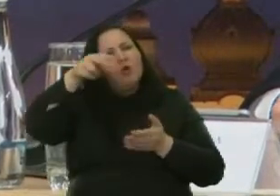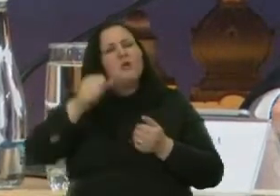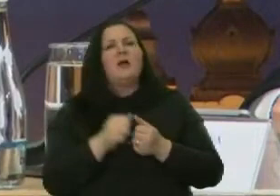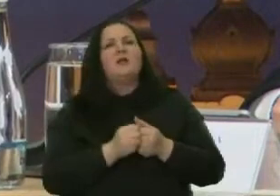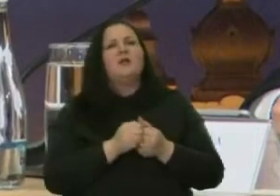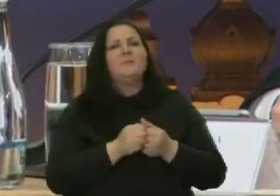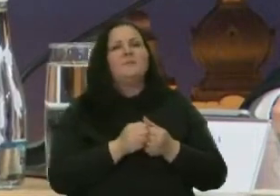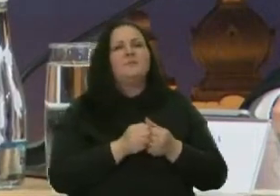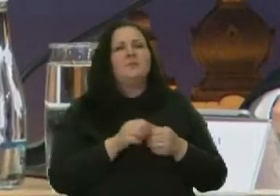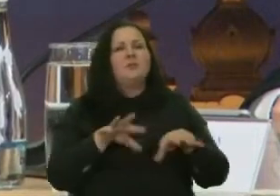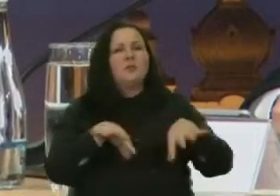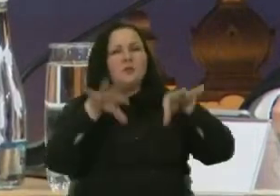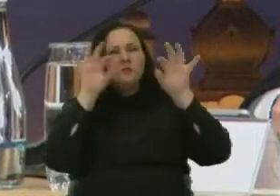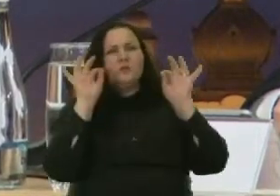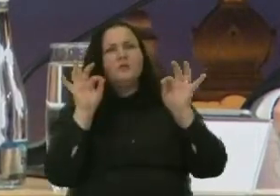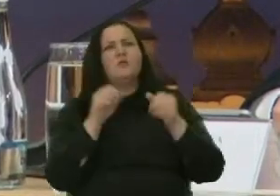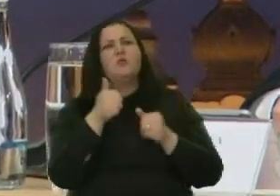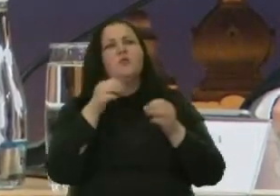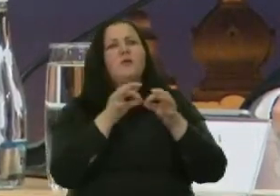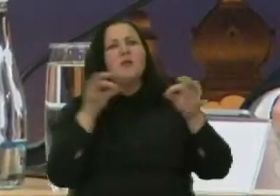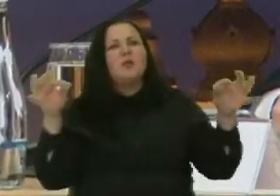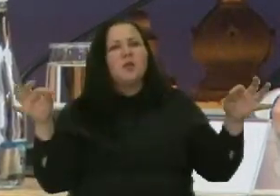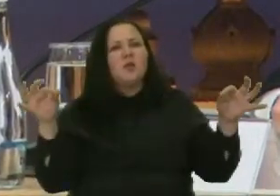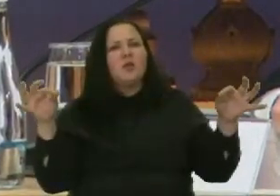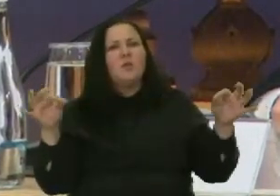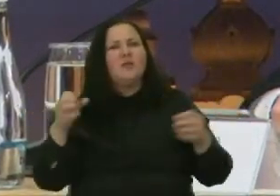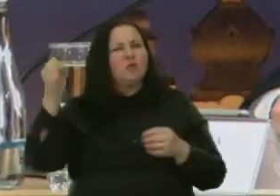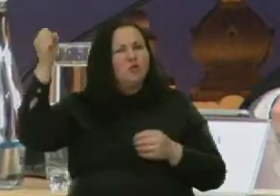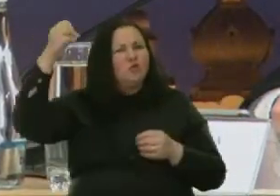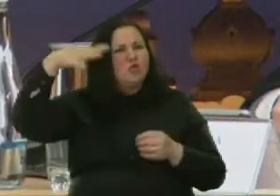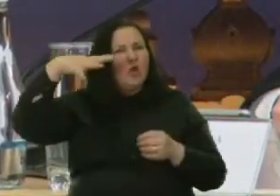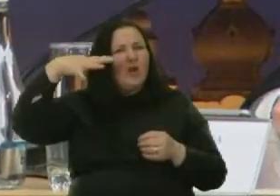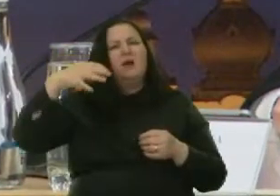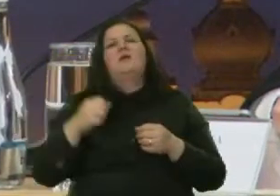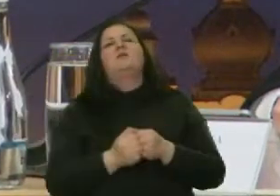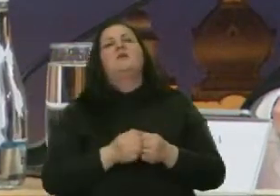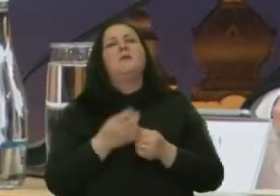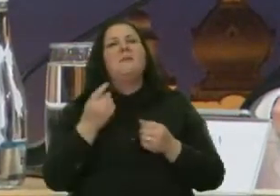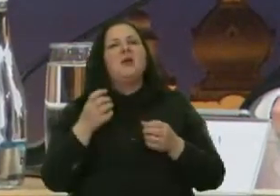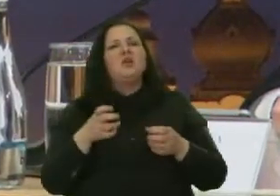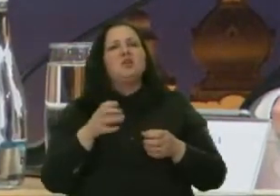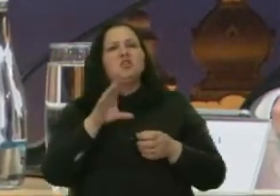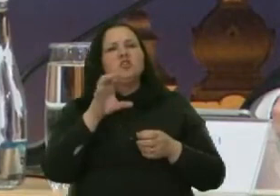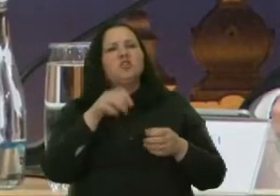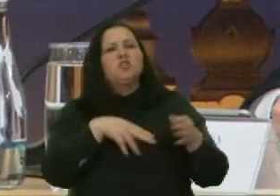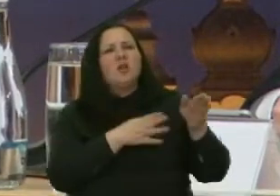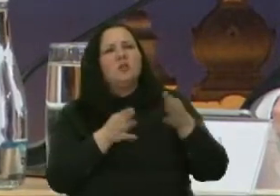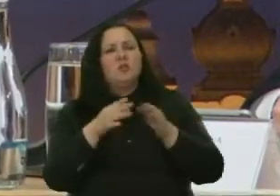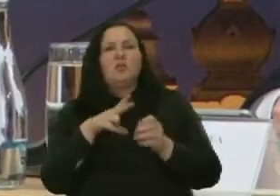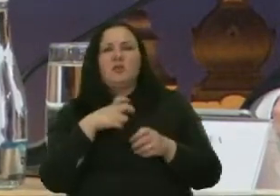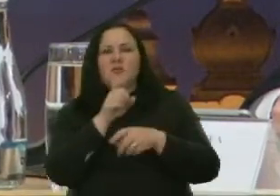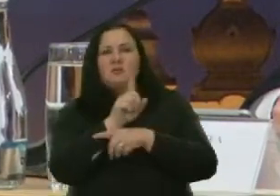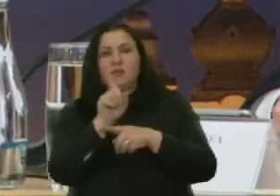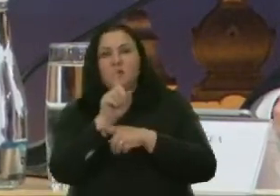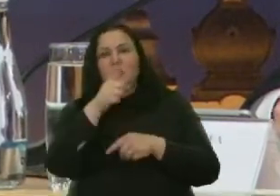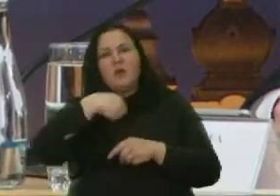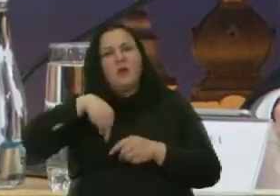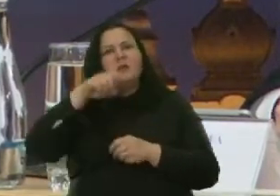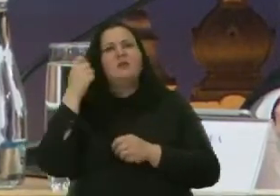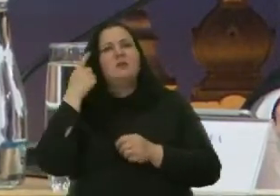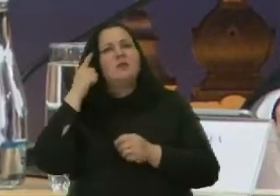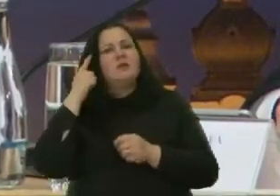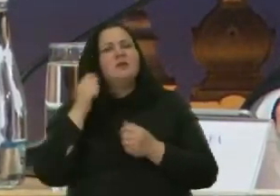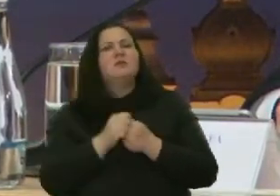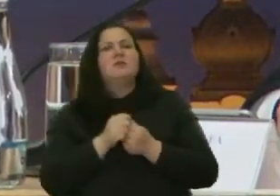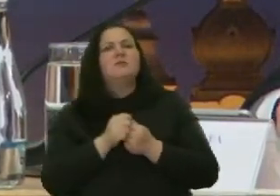atare edificarea minim 1 km de șosea solară de exemplu pe centură e un lucru la care ne gândim lucrăm